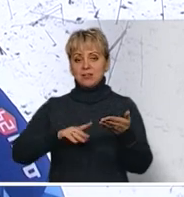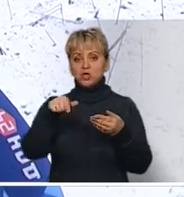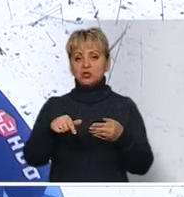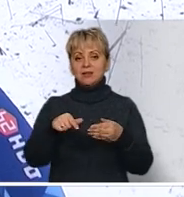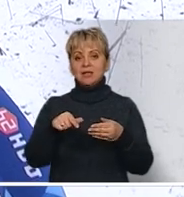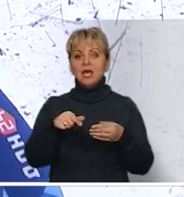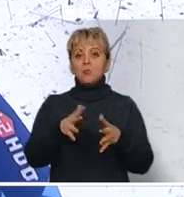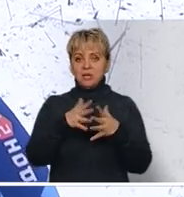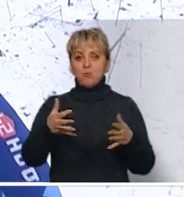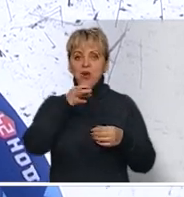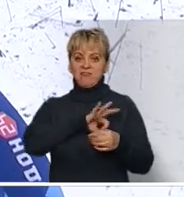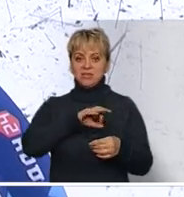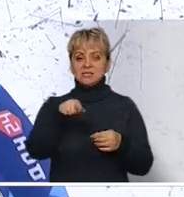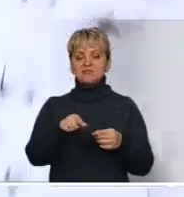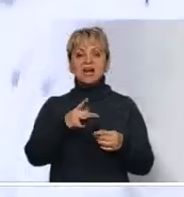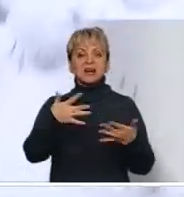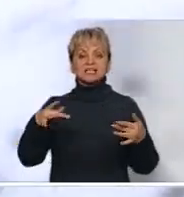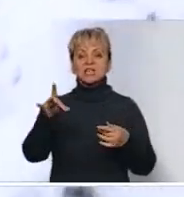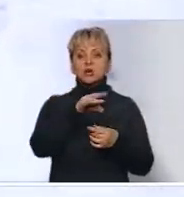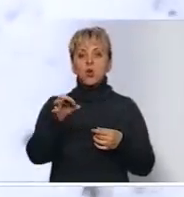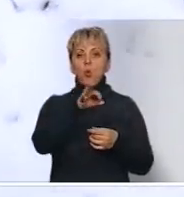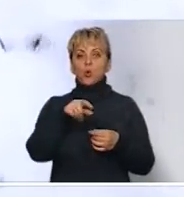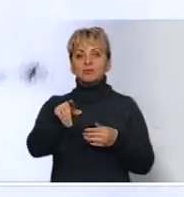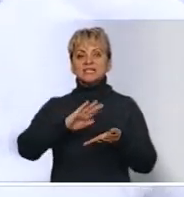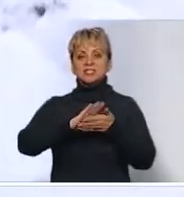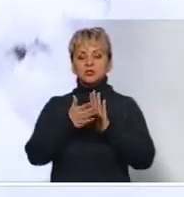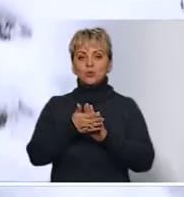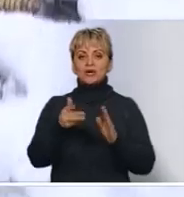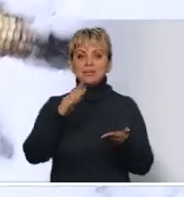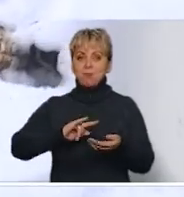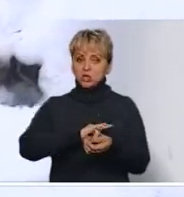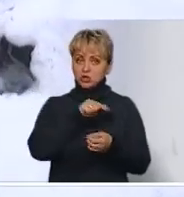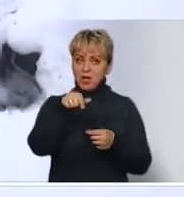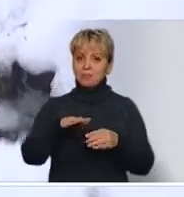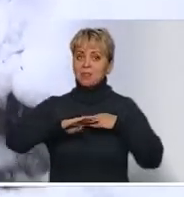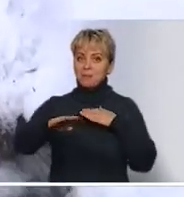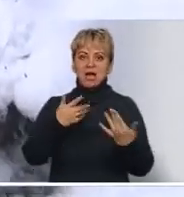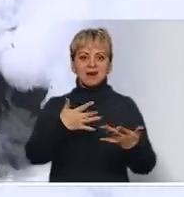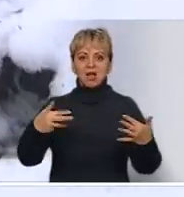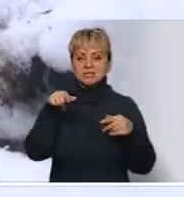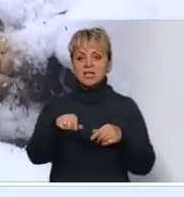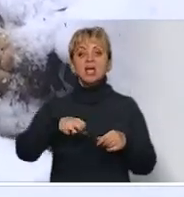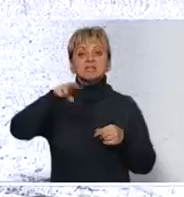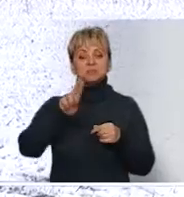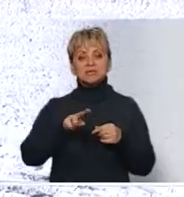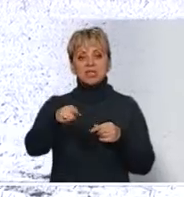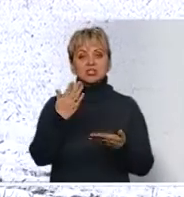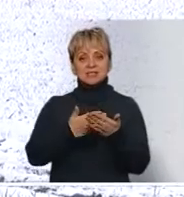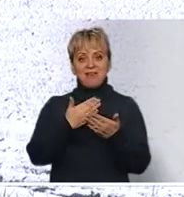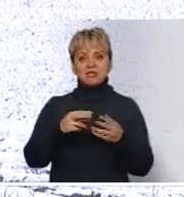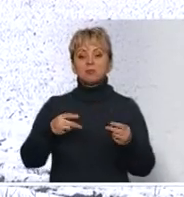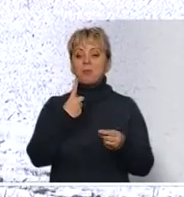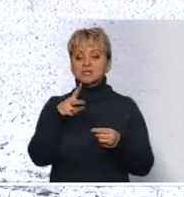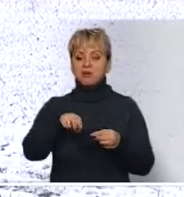долгоиграющей перспективе наиболее эффективна. В разных районах области ситуация с нашествием мышей на полях разная. Но